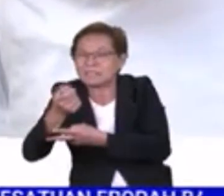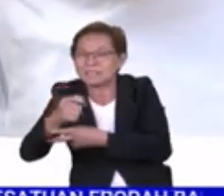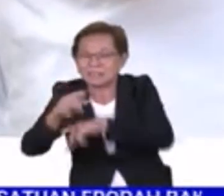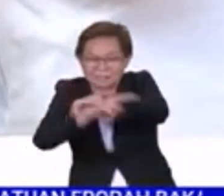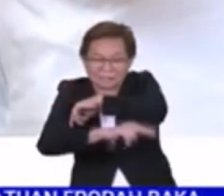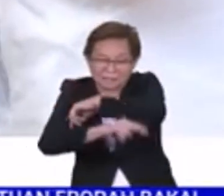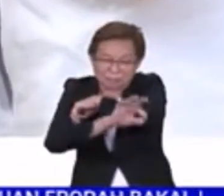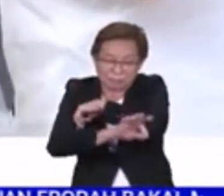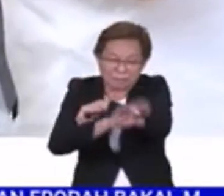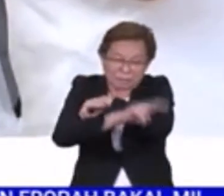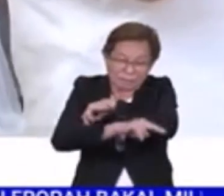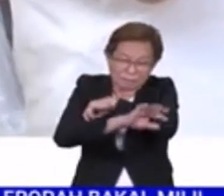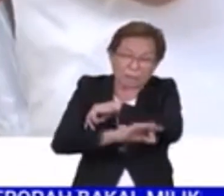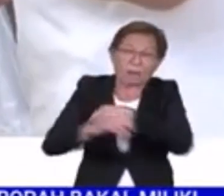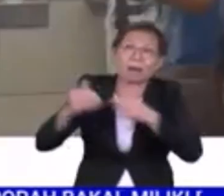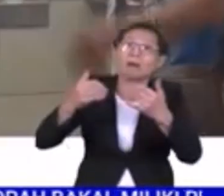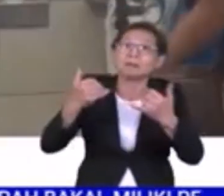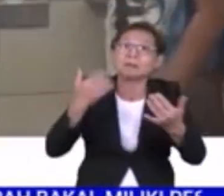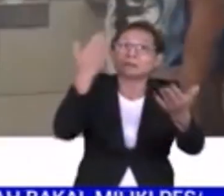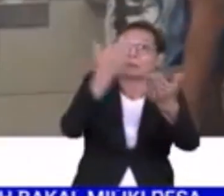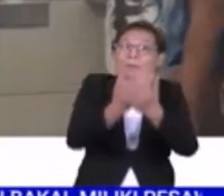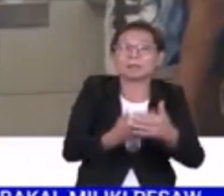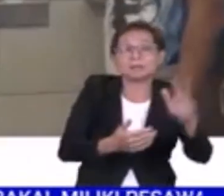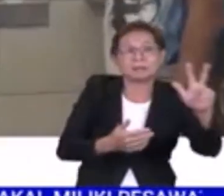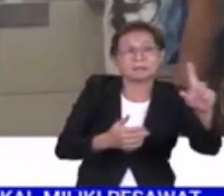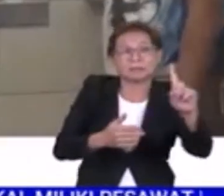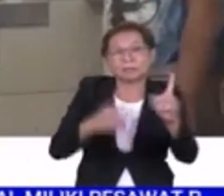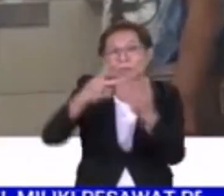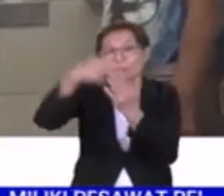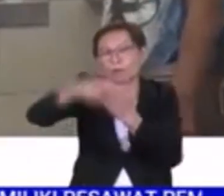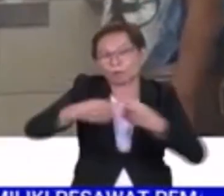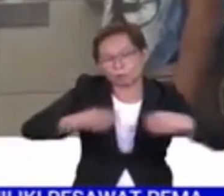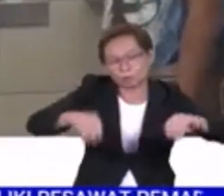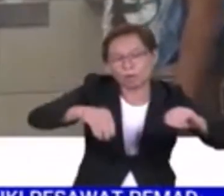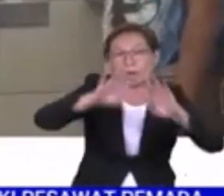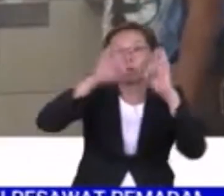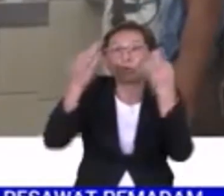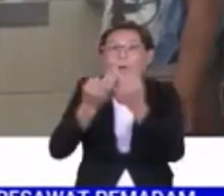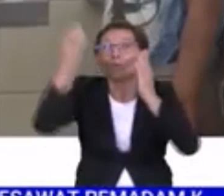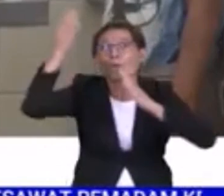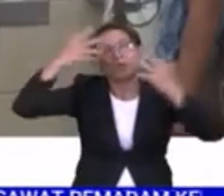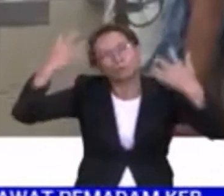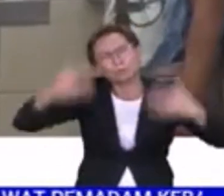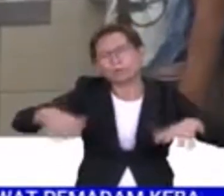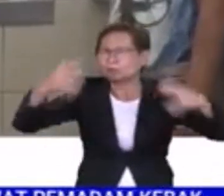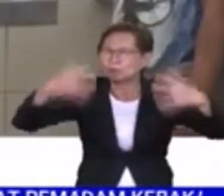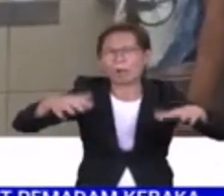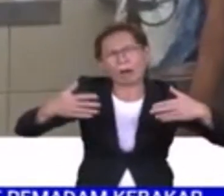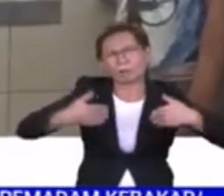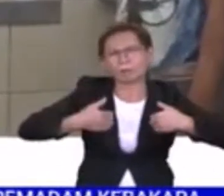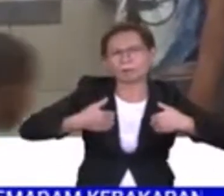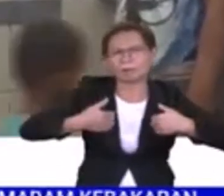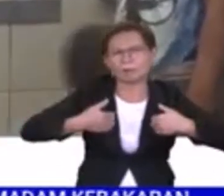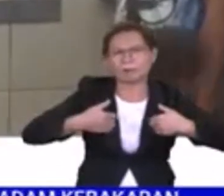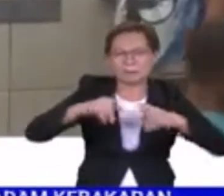Negeri Sembilan setakat ini 31 siri program jualan keluarga Malaysia telah pun diadakan